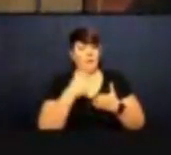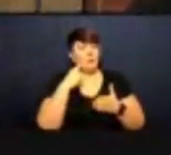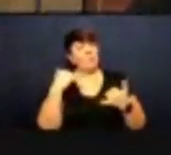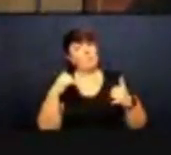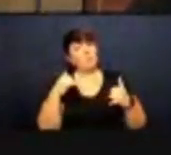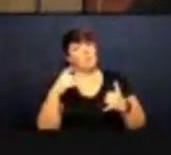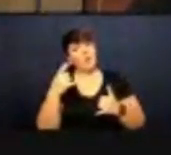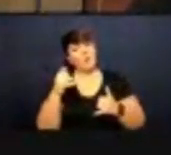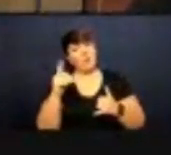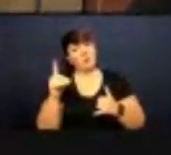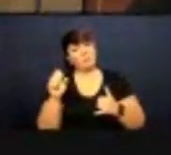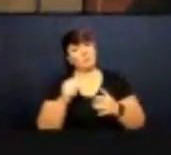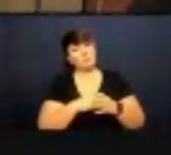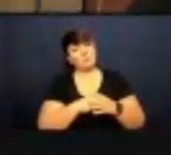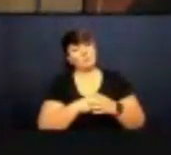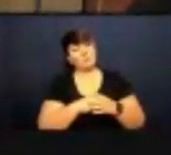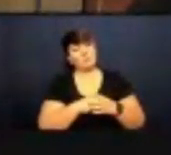lakini